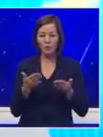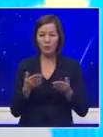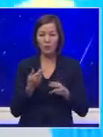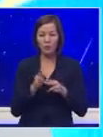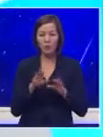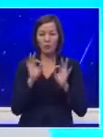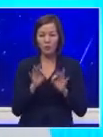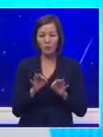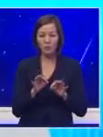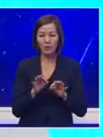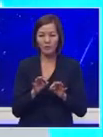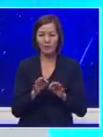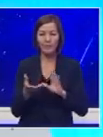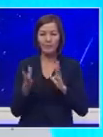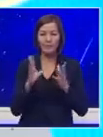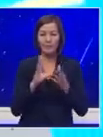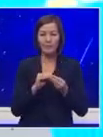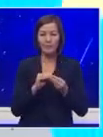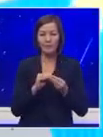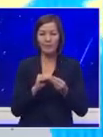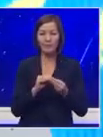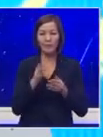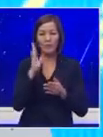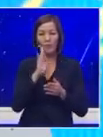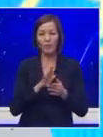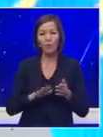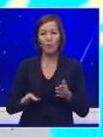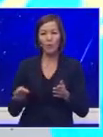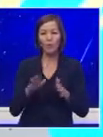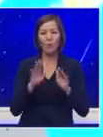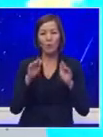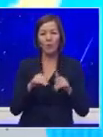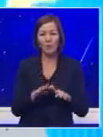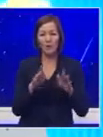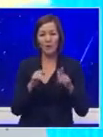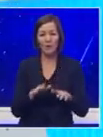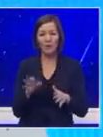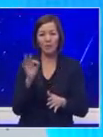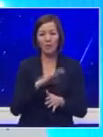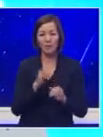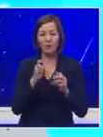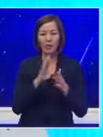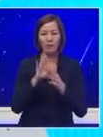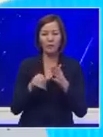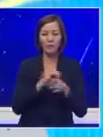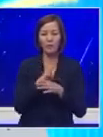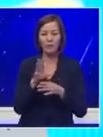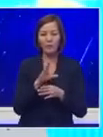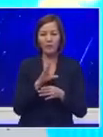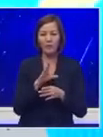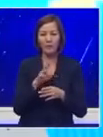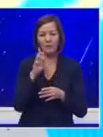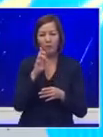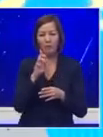дұрыс. Жалпы көлді пайдаланатын бір жағынан қауіпсіздік қамтамасыз ететін ол